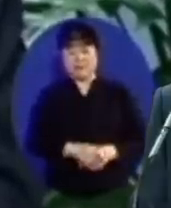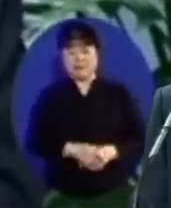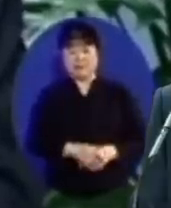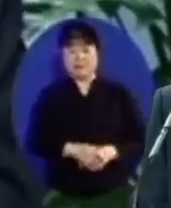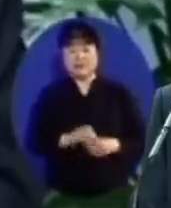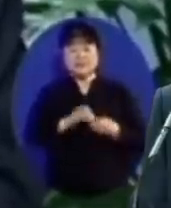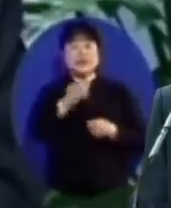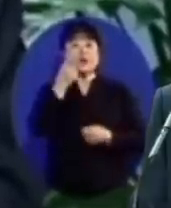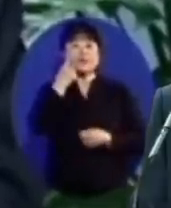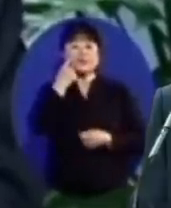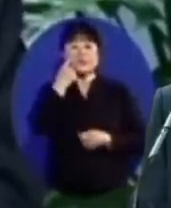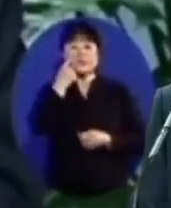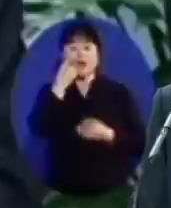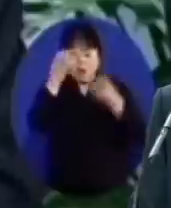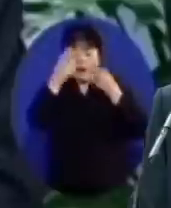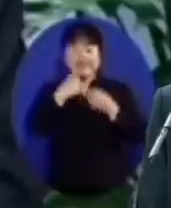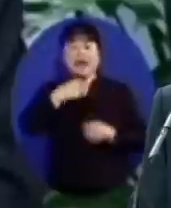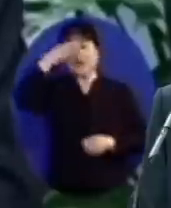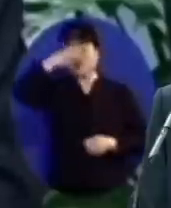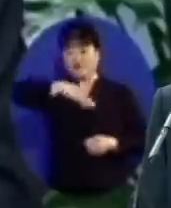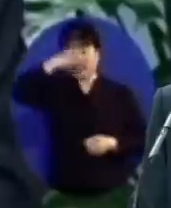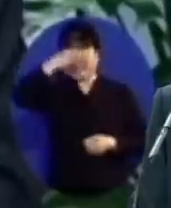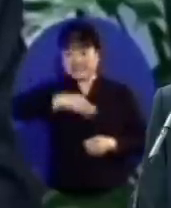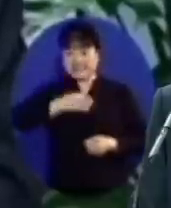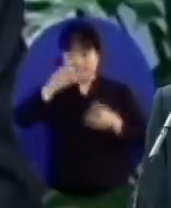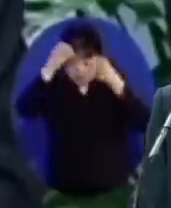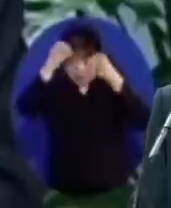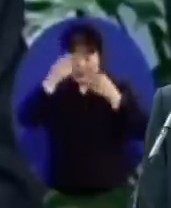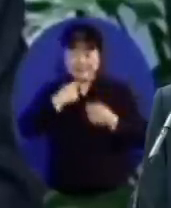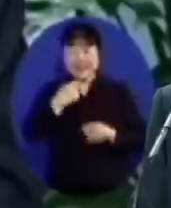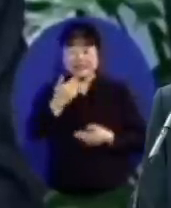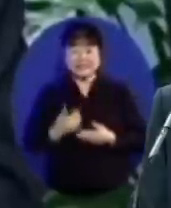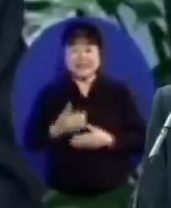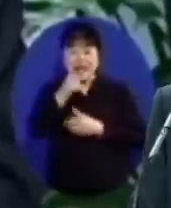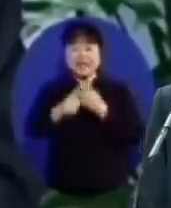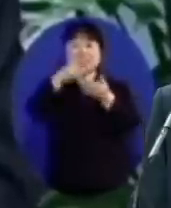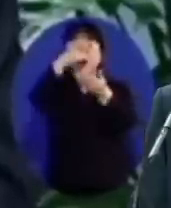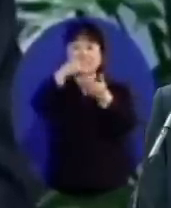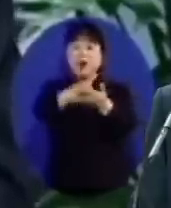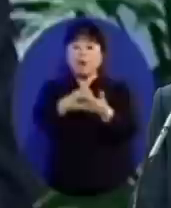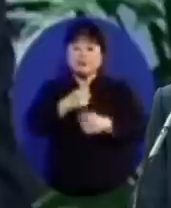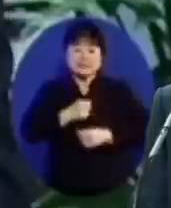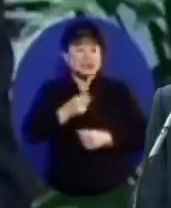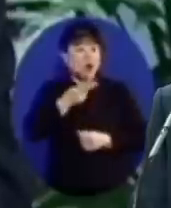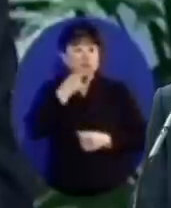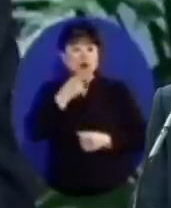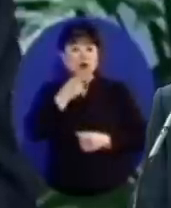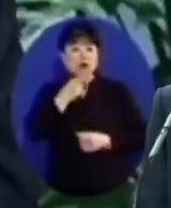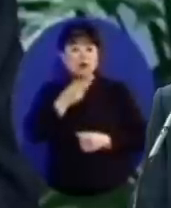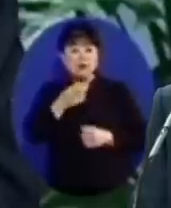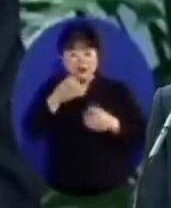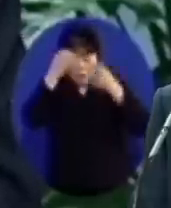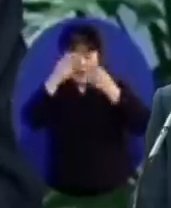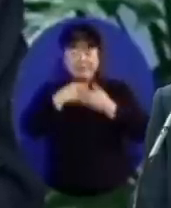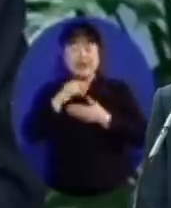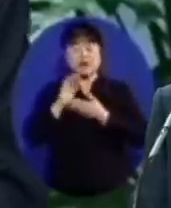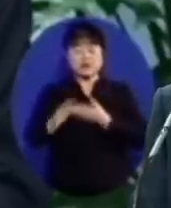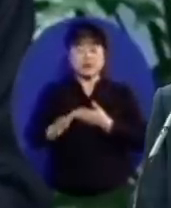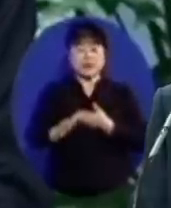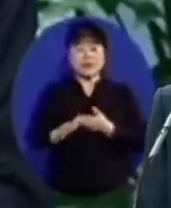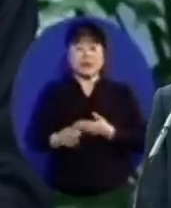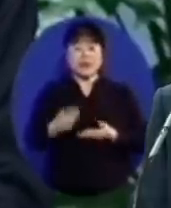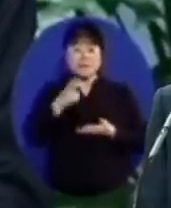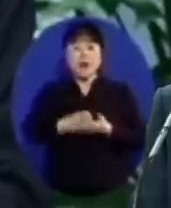시편 기자는 말하기를 내가 고난당한 것이 유익이라. 고난당하기 전에는 하나님의 법을 지키지 않았더니 고난당한 후에는